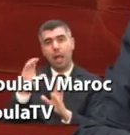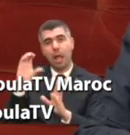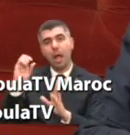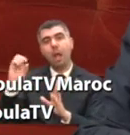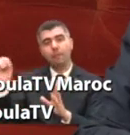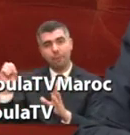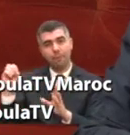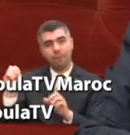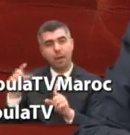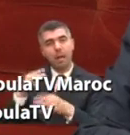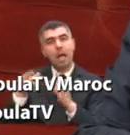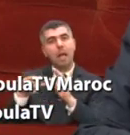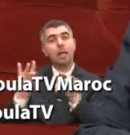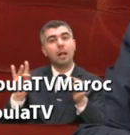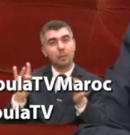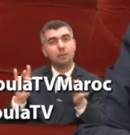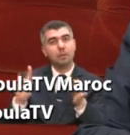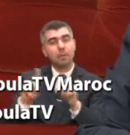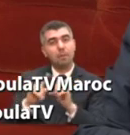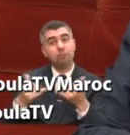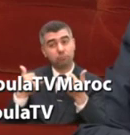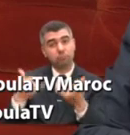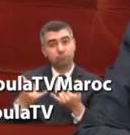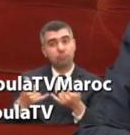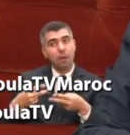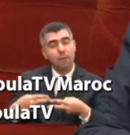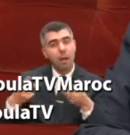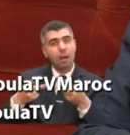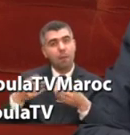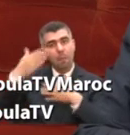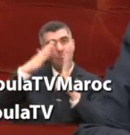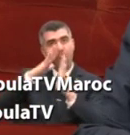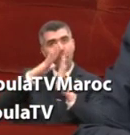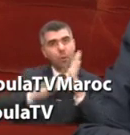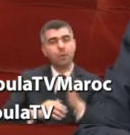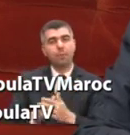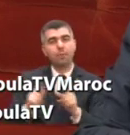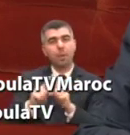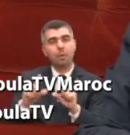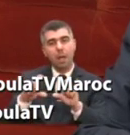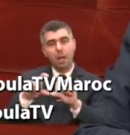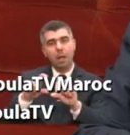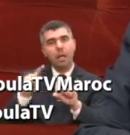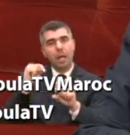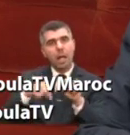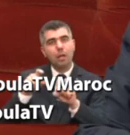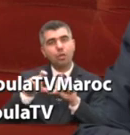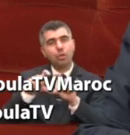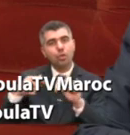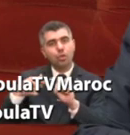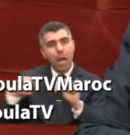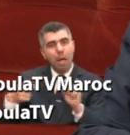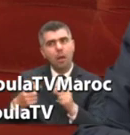البورتنت اللي هو نموذج يحتذى به جهويا وقاريا. هناك أيضا تطوير خدمات شباك اللي هو